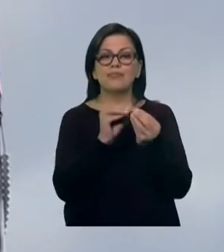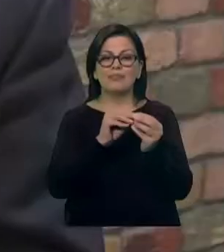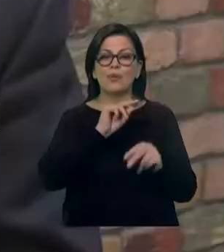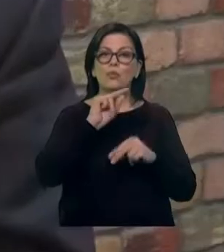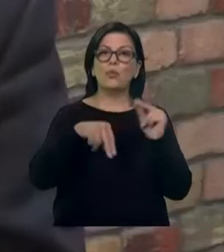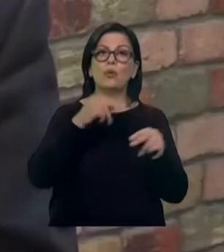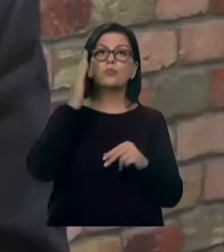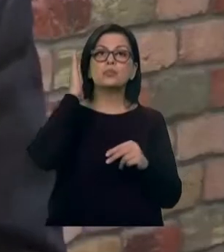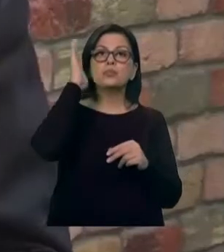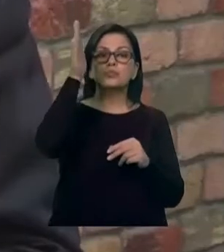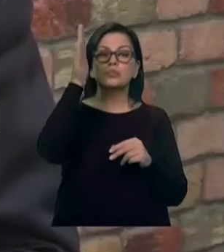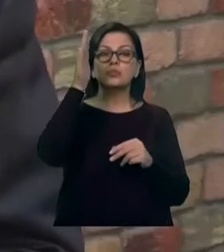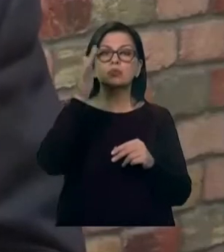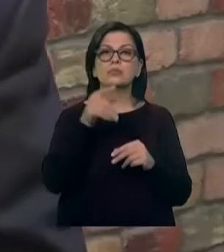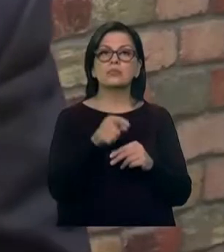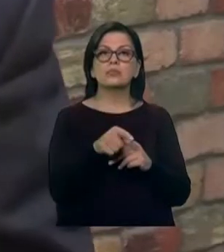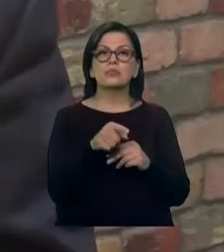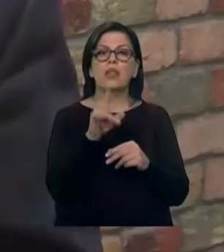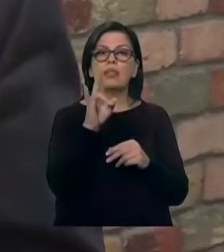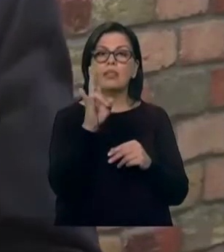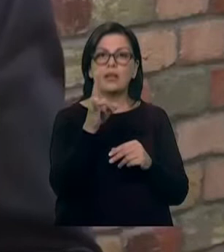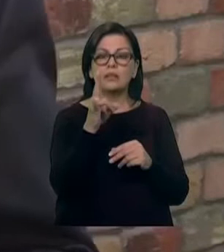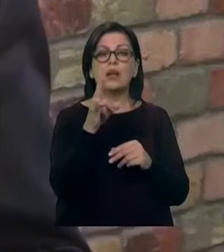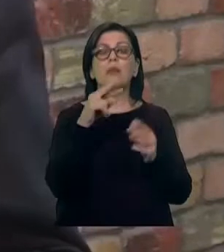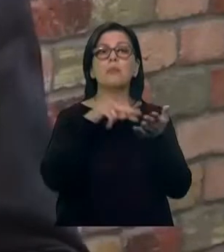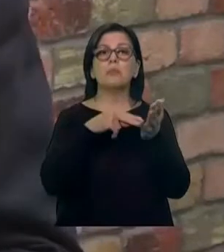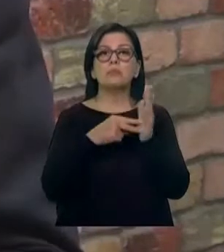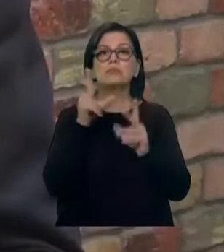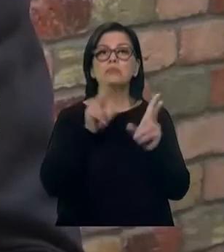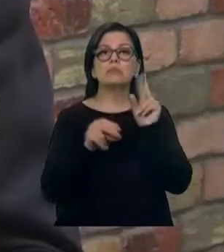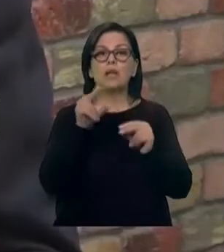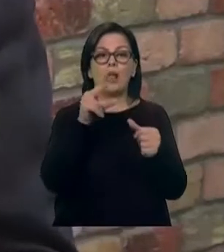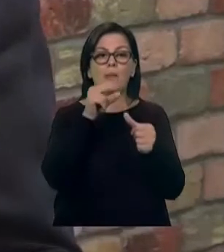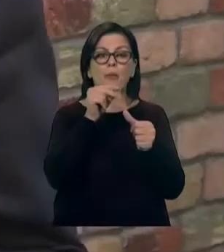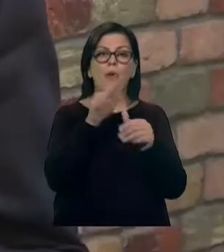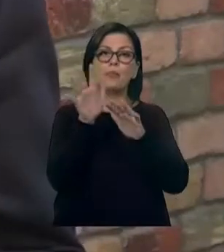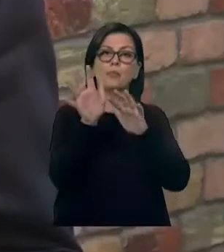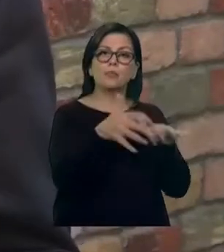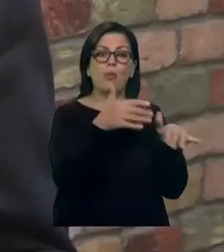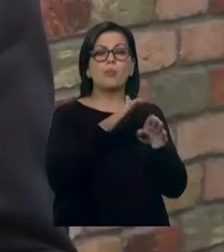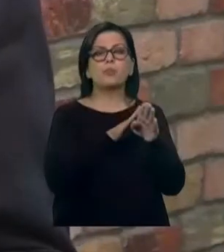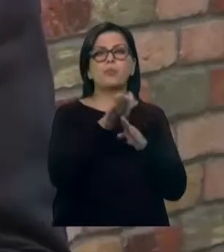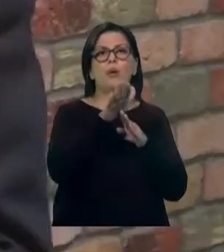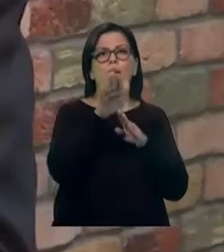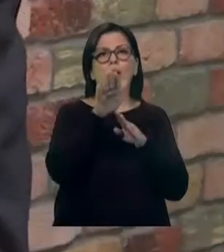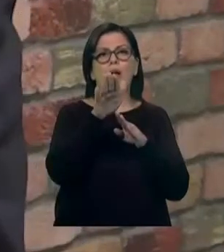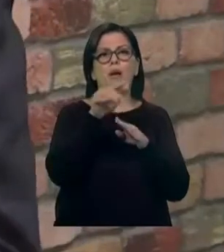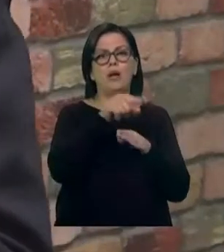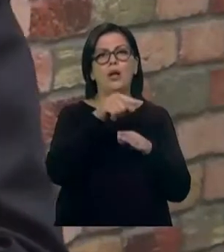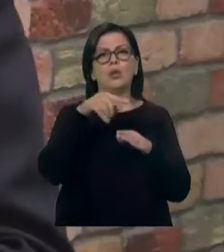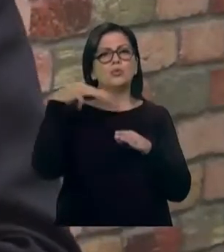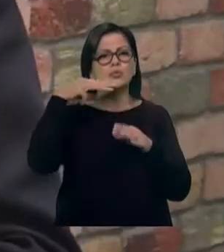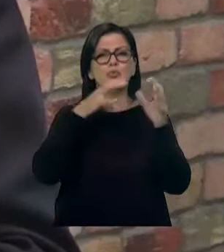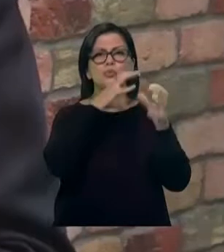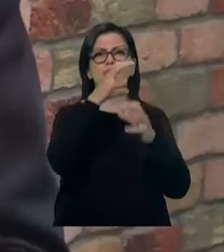də onlar bununla Naxçıvanı da ermənilərə vermək və beləliklə bir dəfəlik olaraq Azərbaycanın və Türk